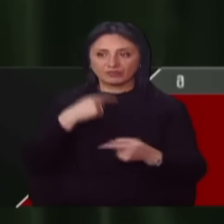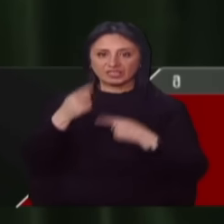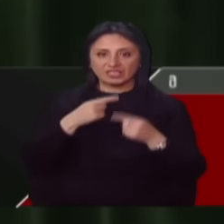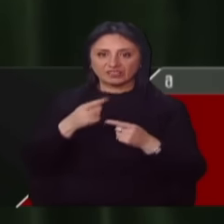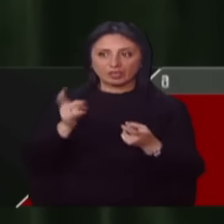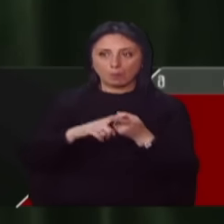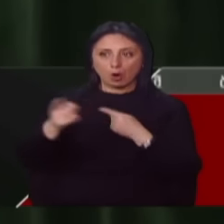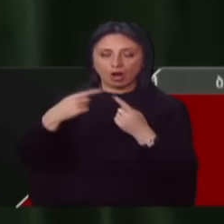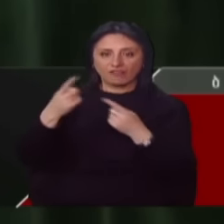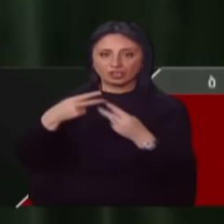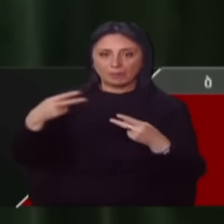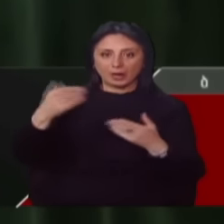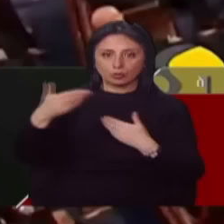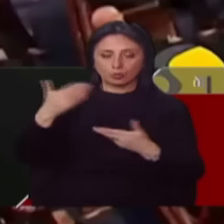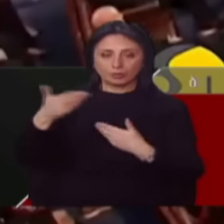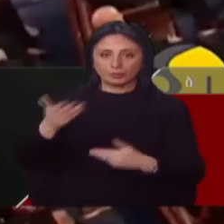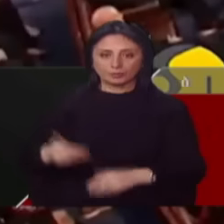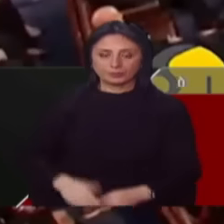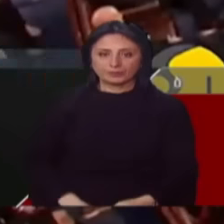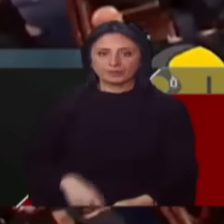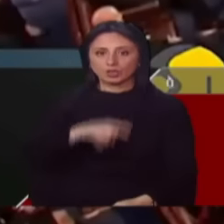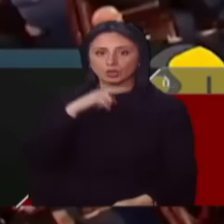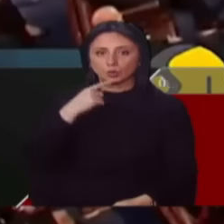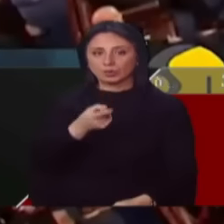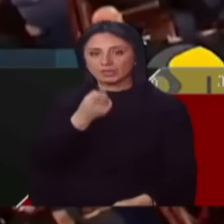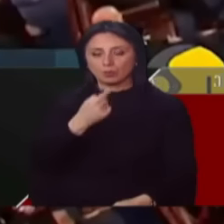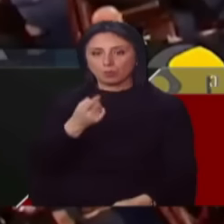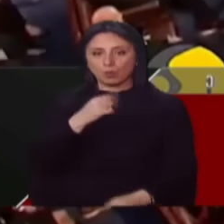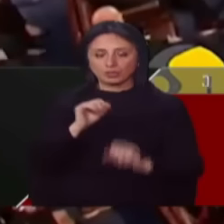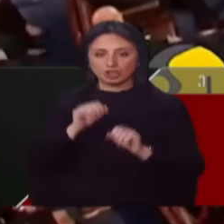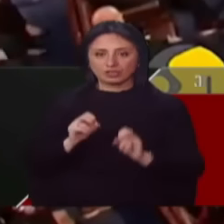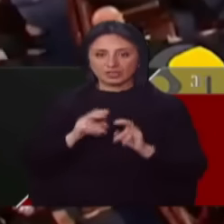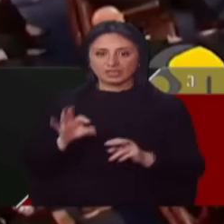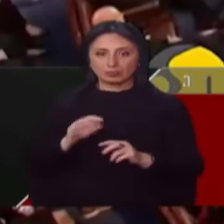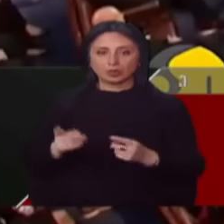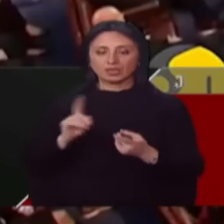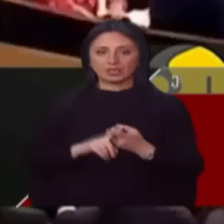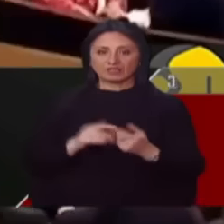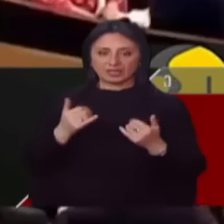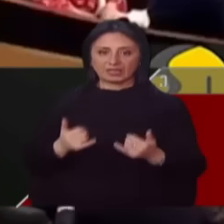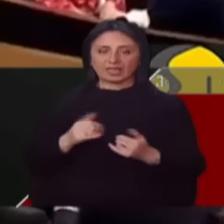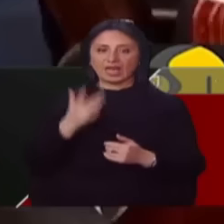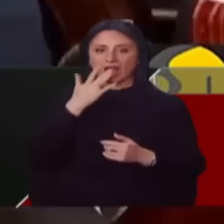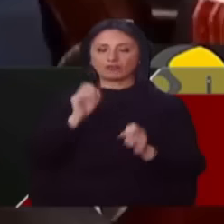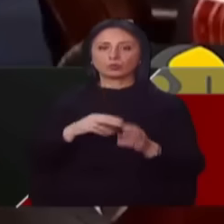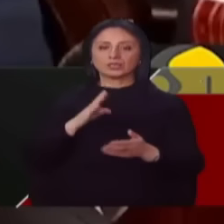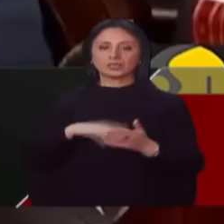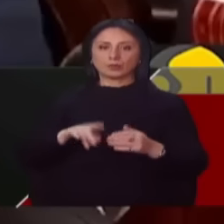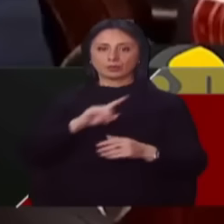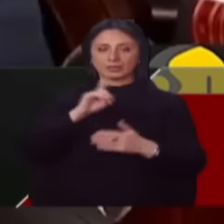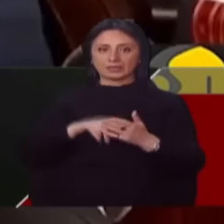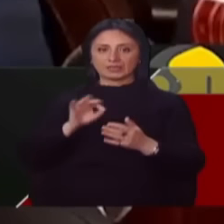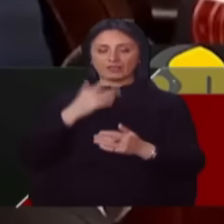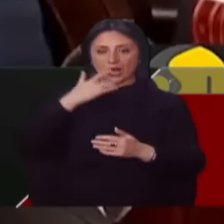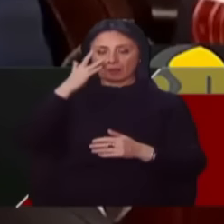ვსაუბრობთ მოკავშირეებთან და პარტნიორებთან. რუსეთისგან მომდინარე შესაძლო საფრთხესთან დაკავშირებით დღეს ეროვნული უსაფრთხოების